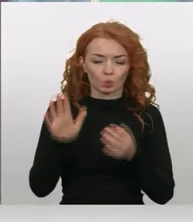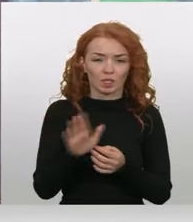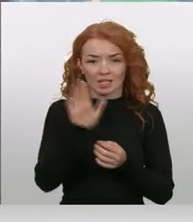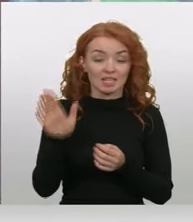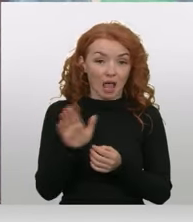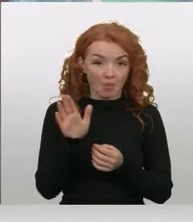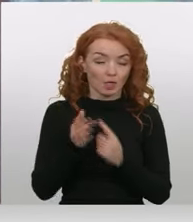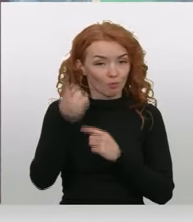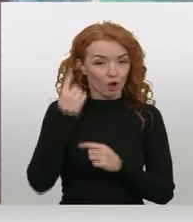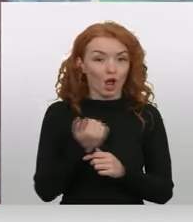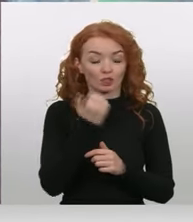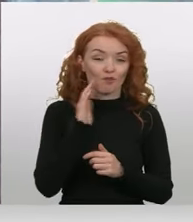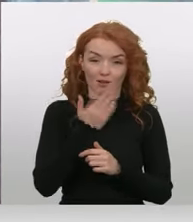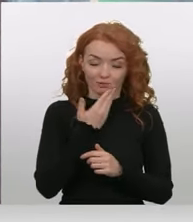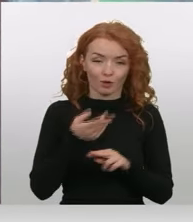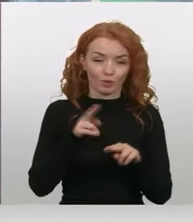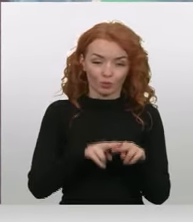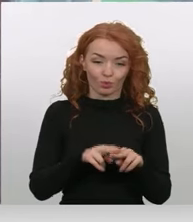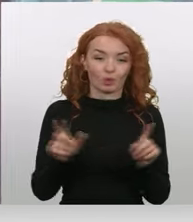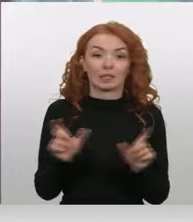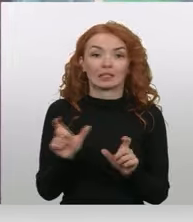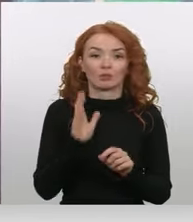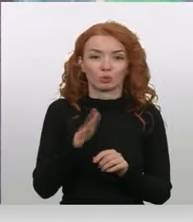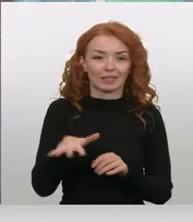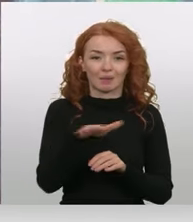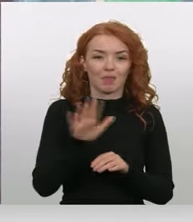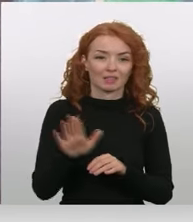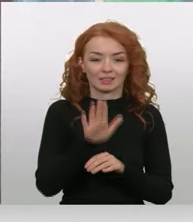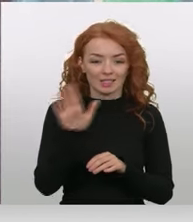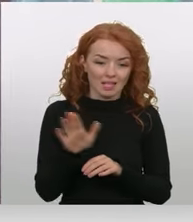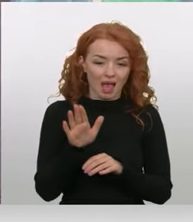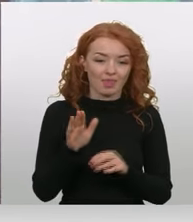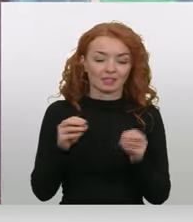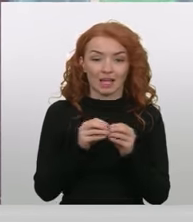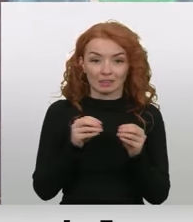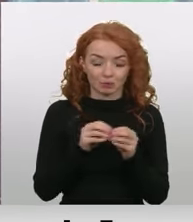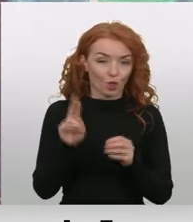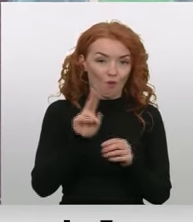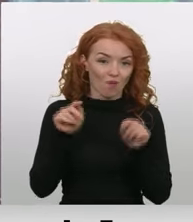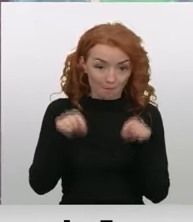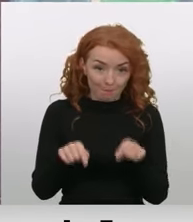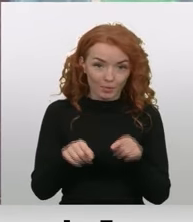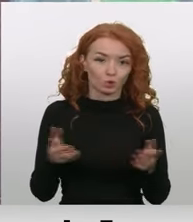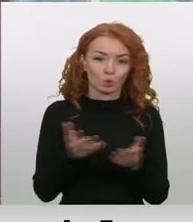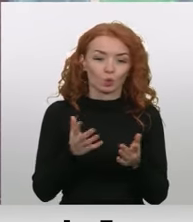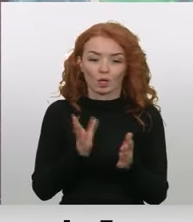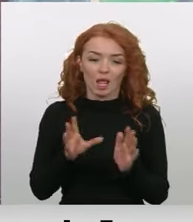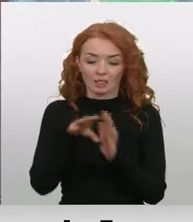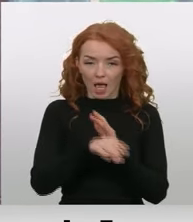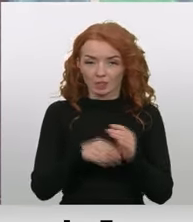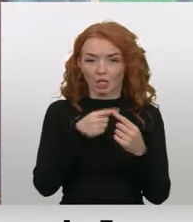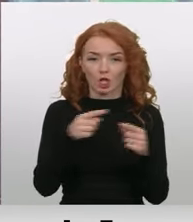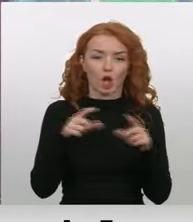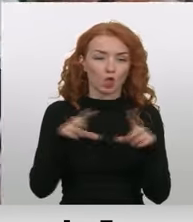Birmingamā pagājušajā vasarā, un tūlīt būs ģimenes dienas Traumēnos 10. novembris, kur iesaistās skolas ar